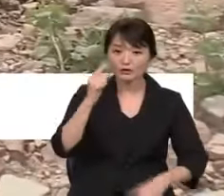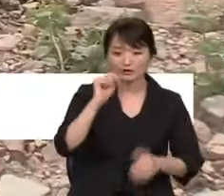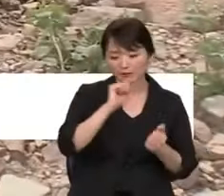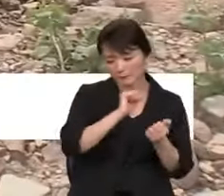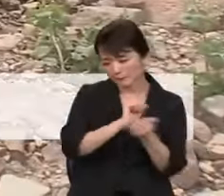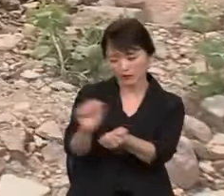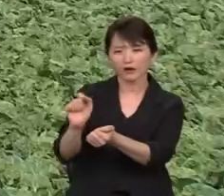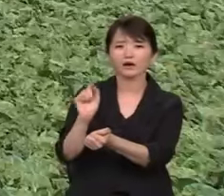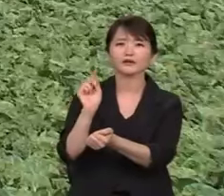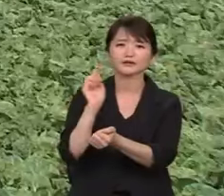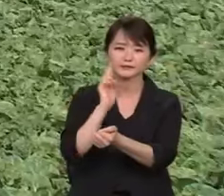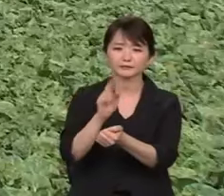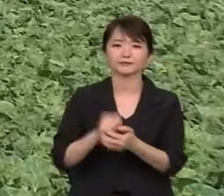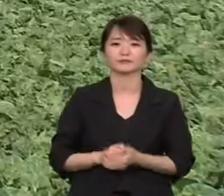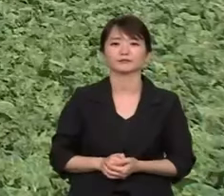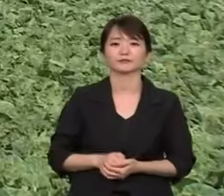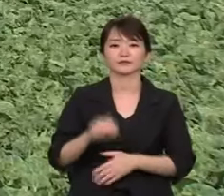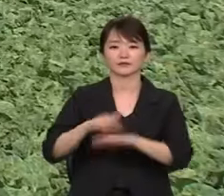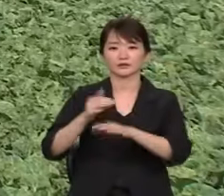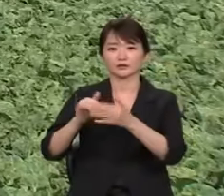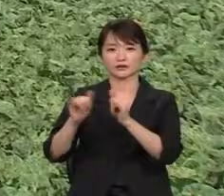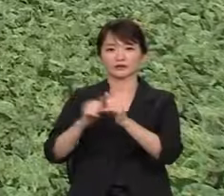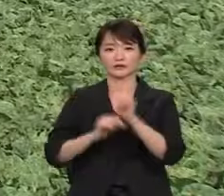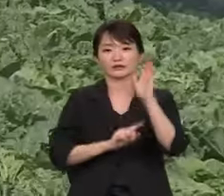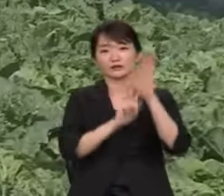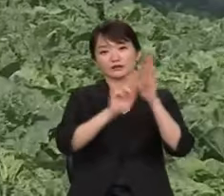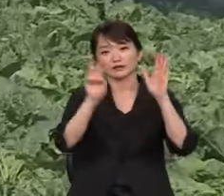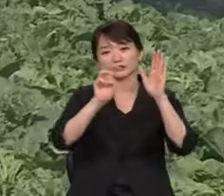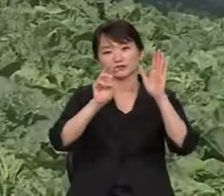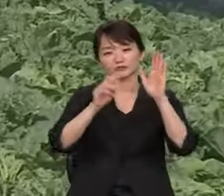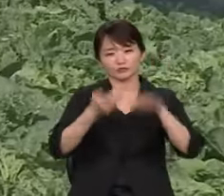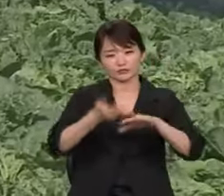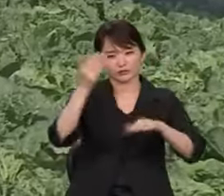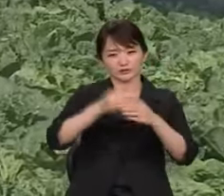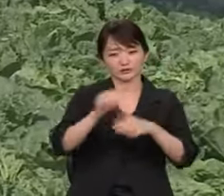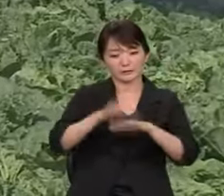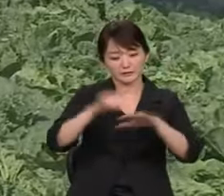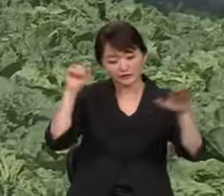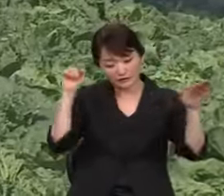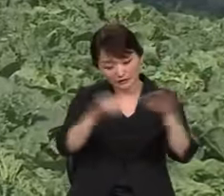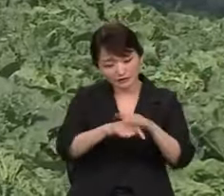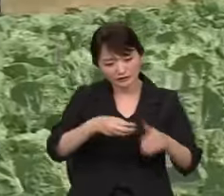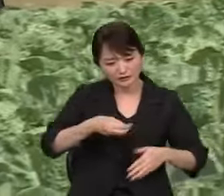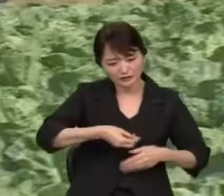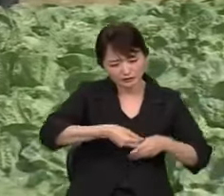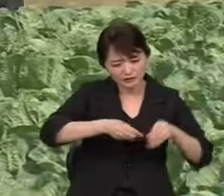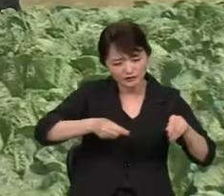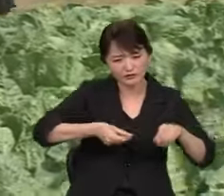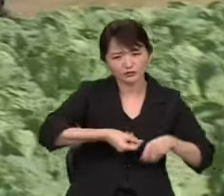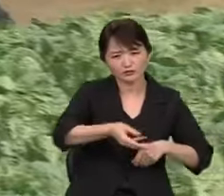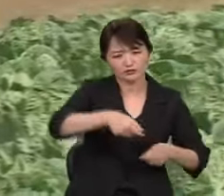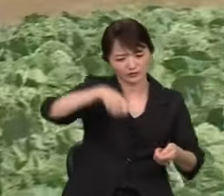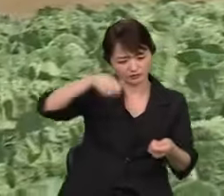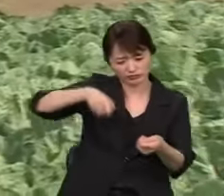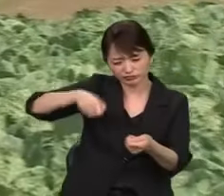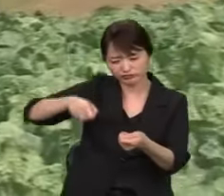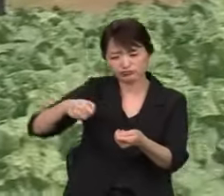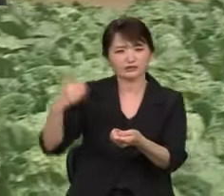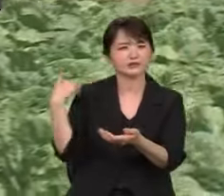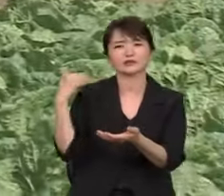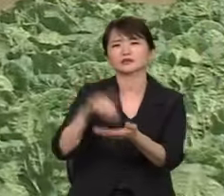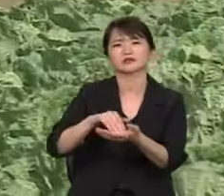겁니다. 농민들은 30도가 넘는 한낮에도 밭에 나가 비료 주고 약을 칩니다. 하지만 되살리긴 쉽지